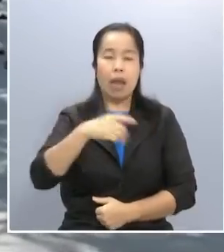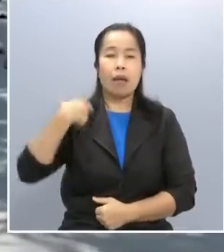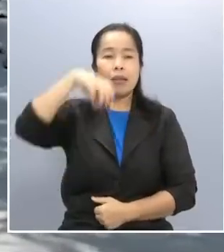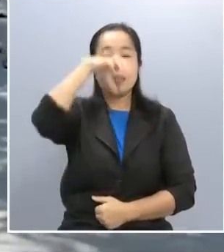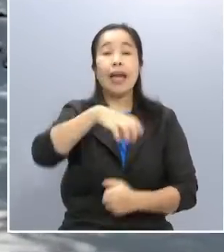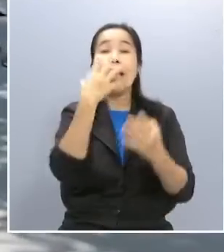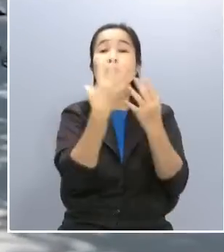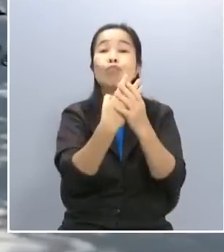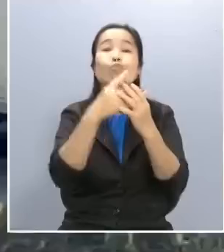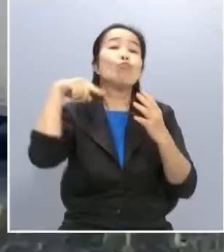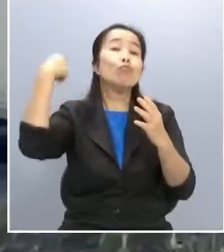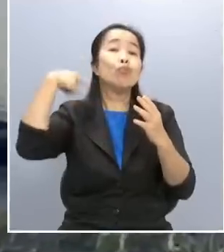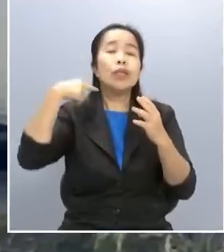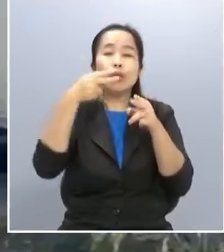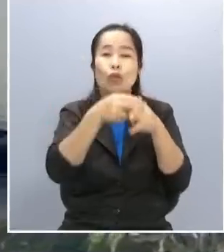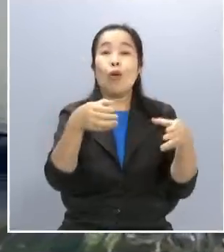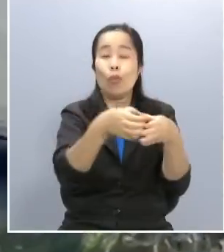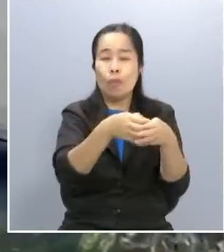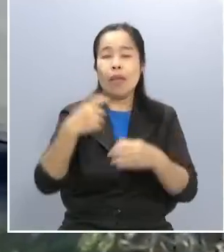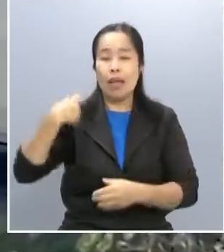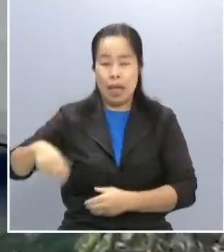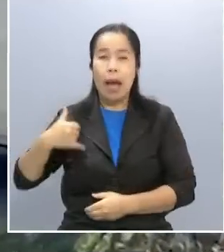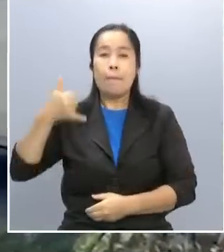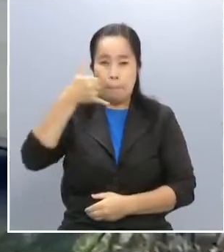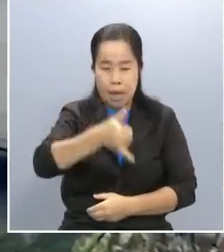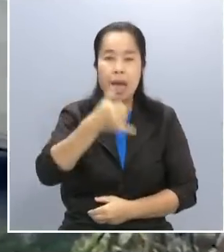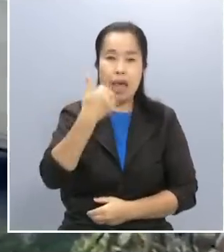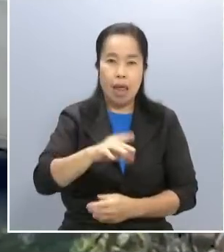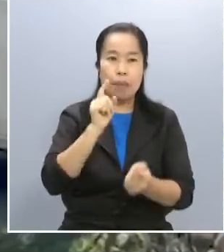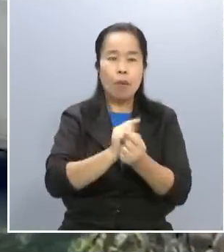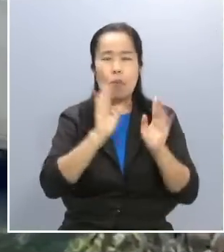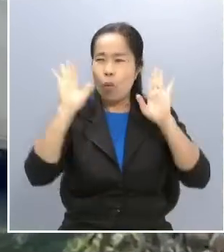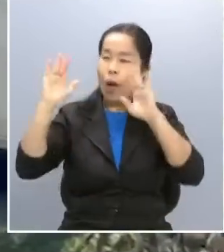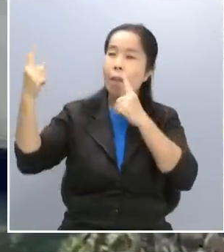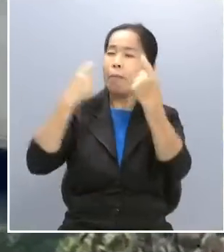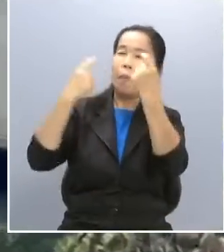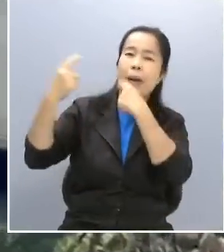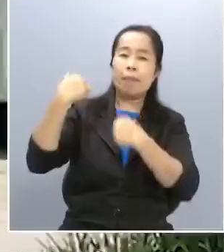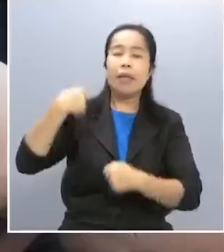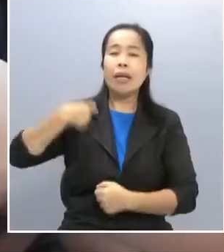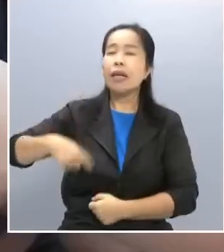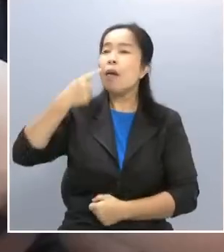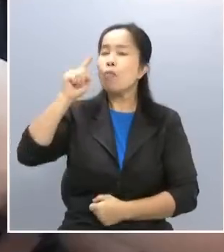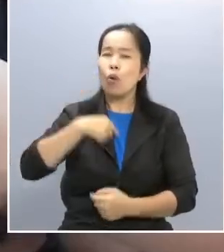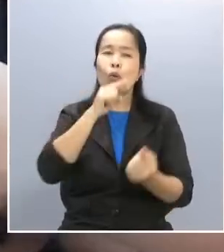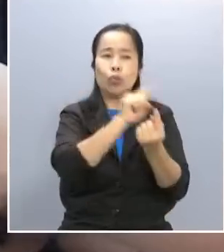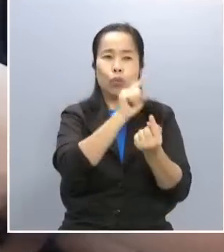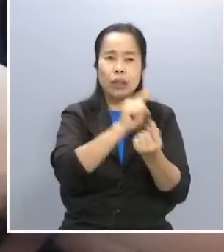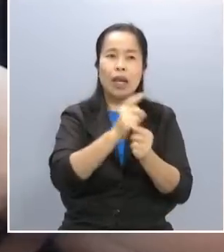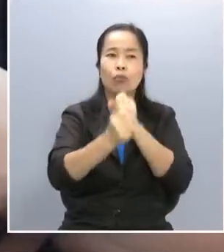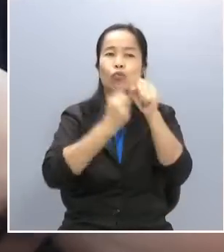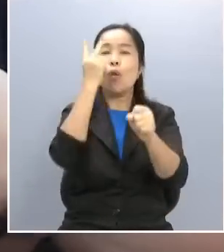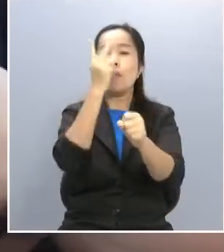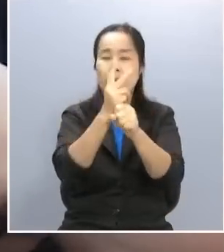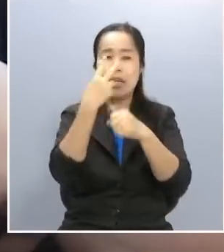ตอนที่ผู้สื่อข่าวไปรอทำข่าวทนายเองก็ได้ให้สัมภาษณ์ก่อนที่จะเดินเข้าไปข้างในทนายบอกว่ารู้จักกับแอมมา2ปี